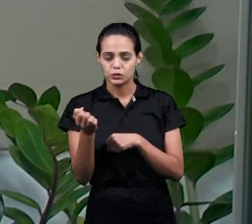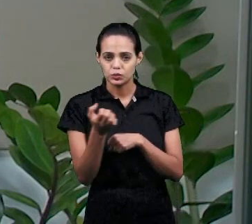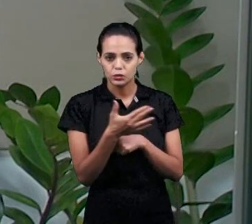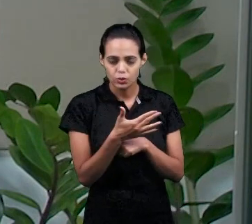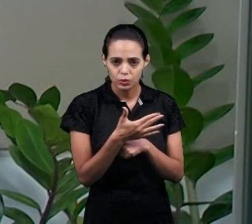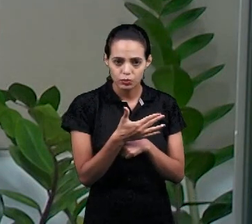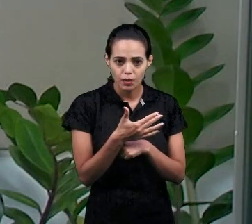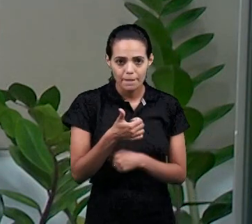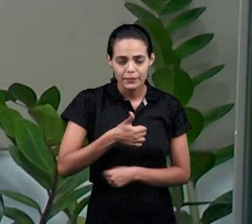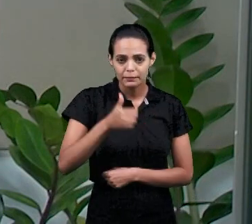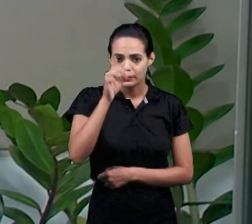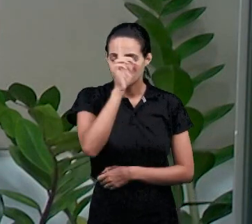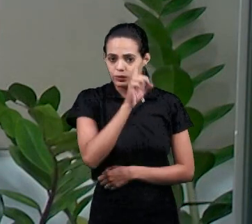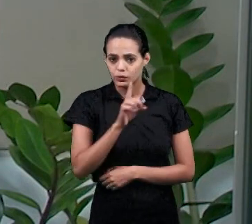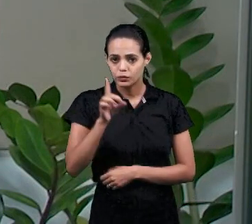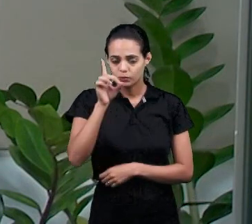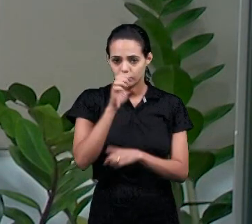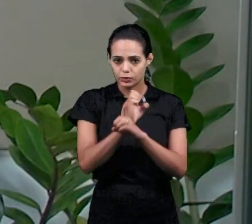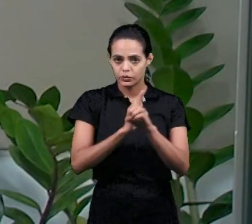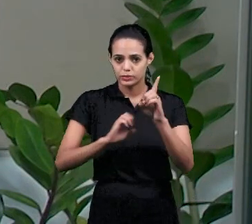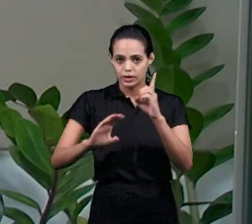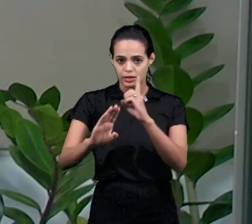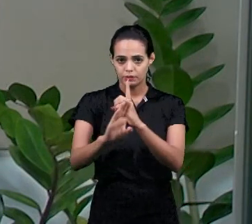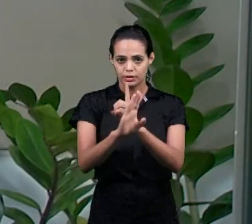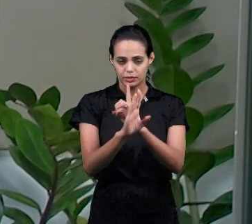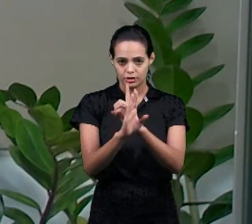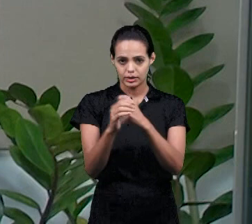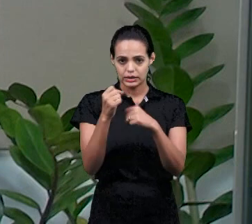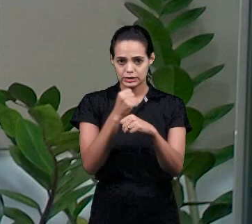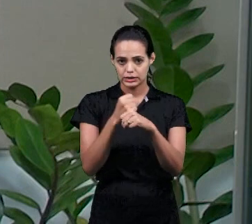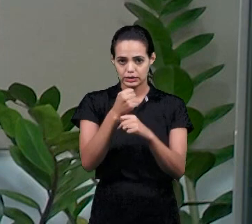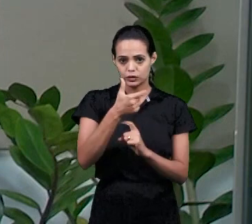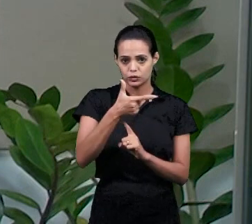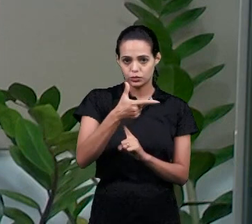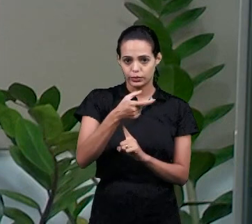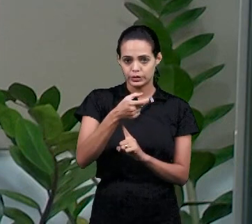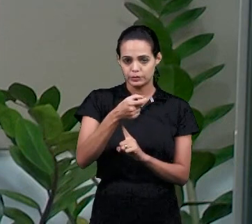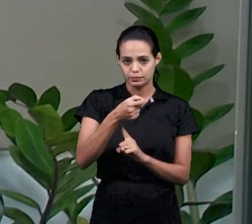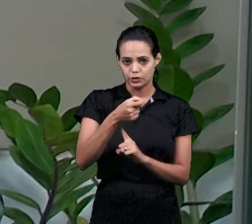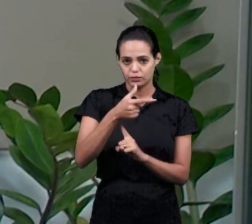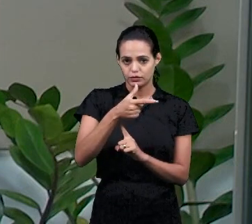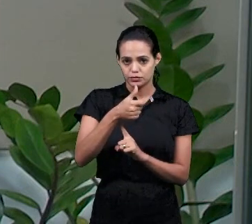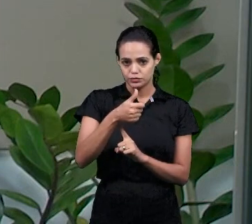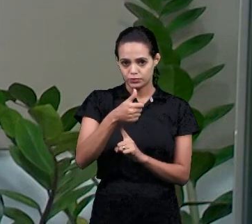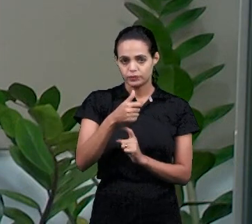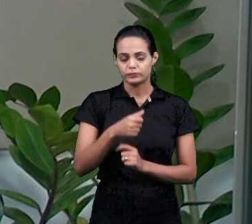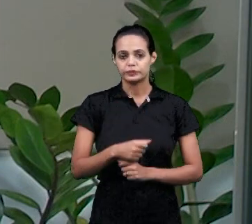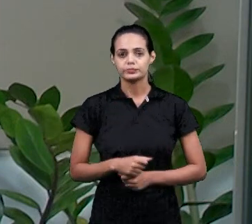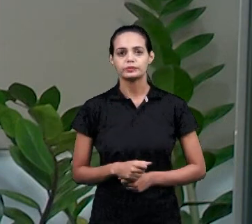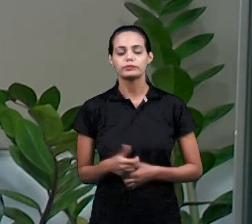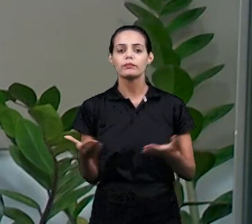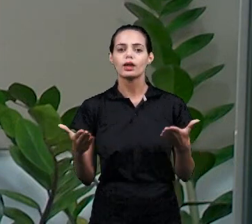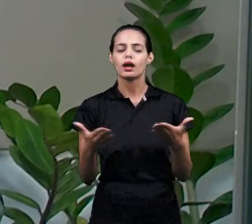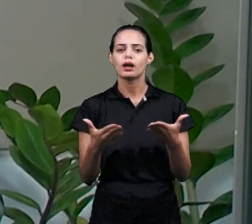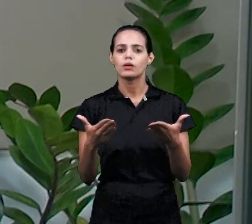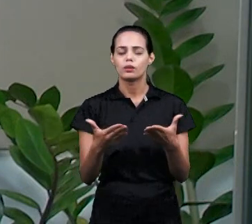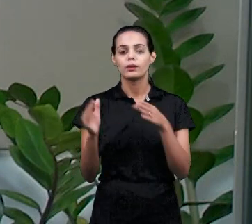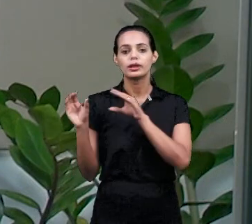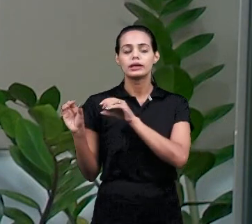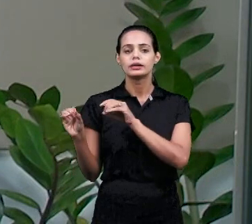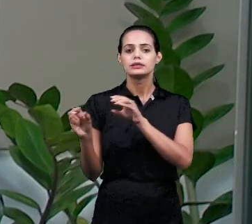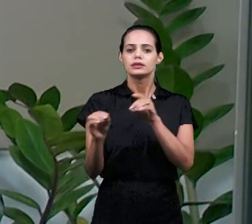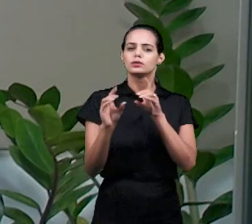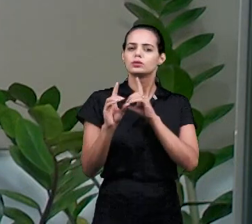dans cette école biblique, en faisant une étude doctrinaire de la parole, en